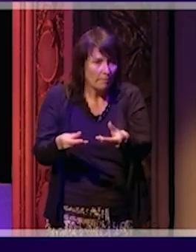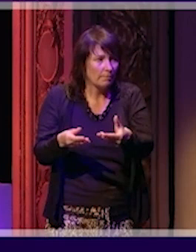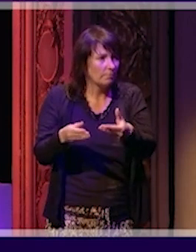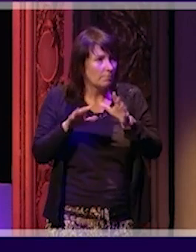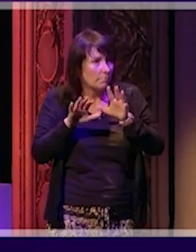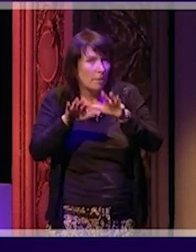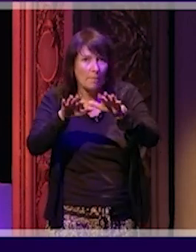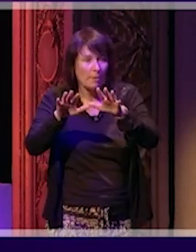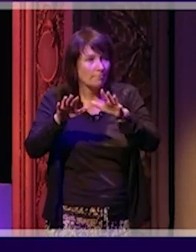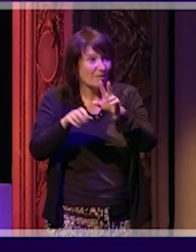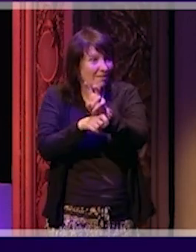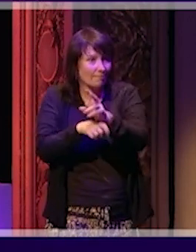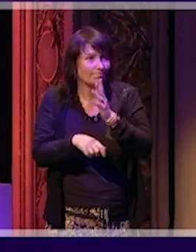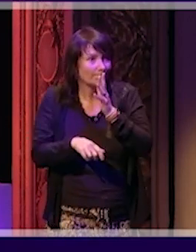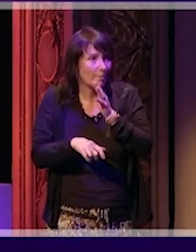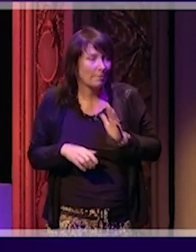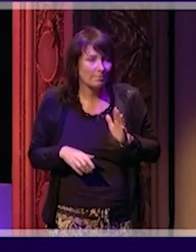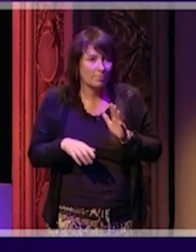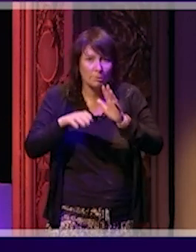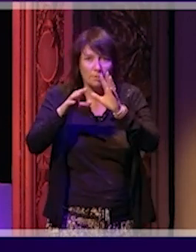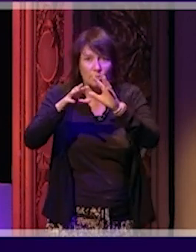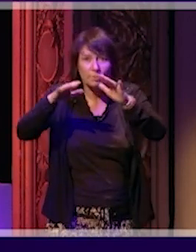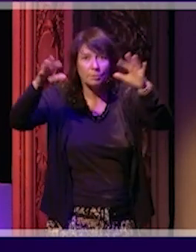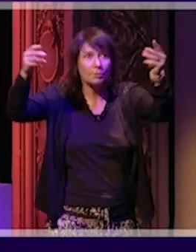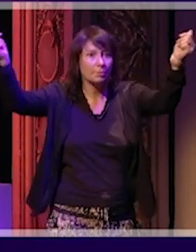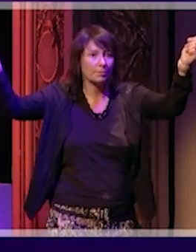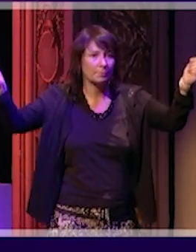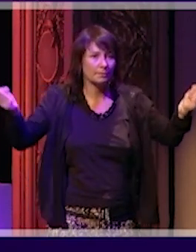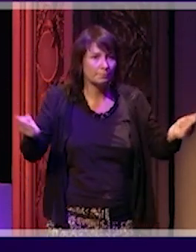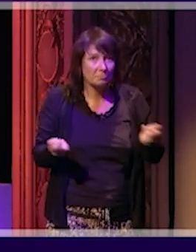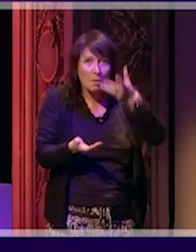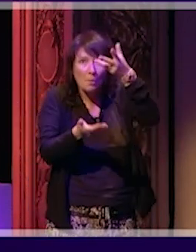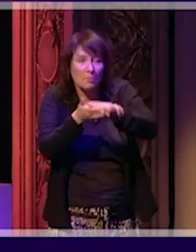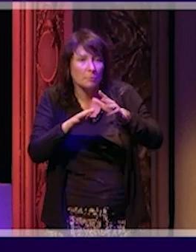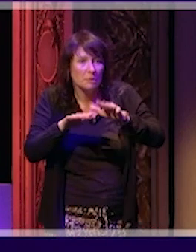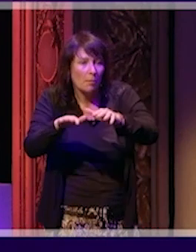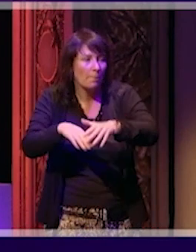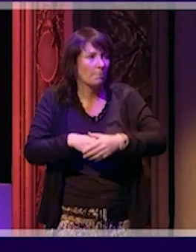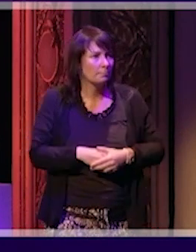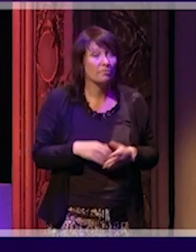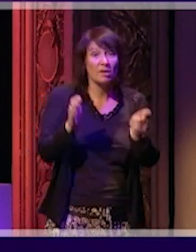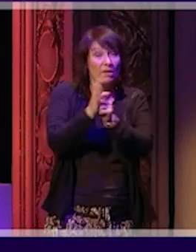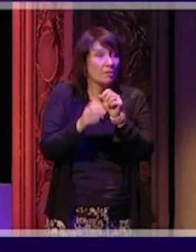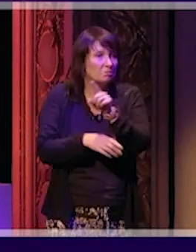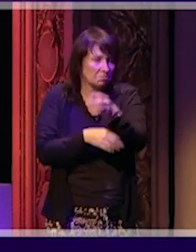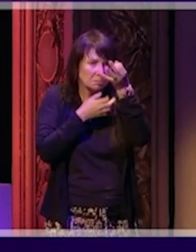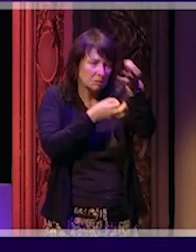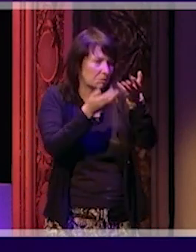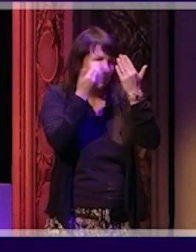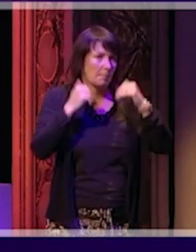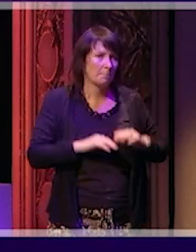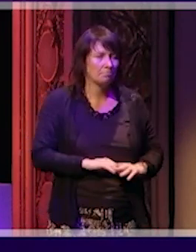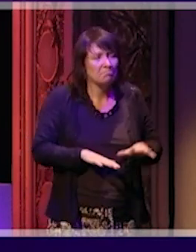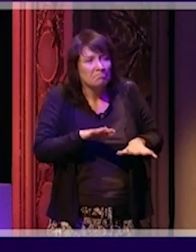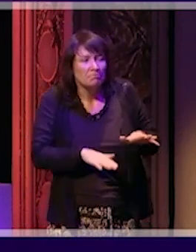à sa surface car ils se sont évaporés petit à petit dans l'espace on n'a pas de date précise pour la fin de cette ère océanique nos